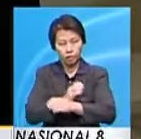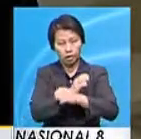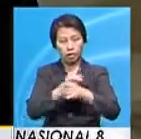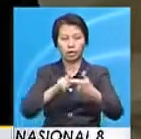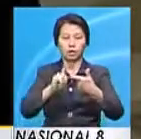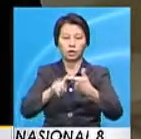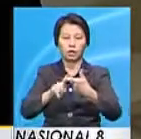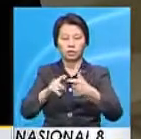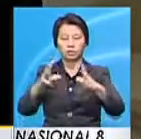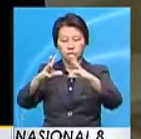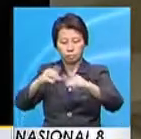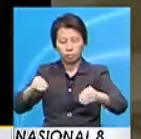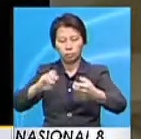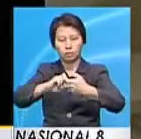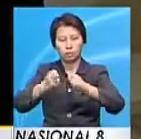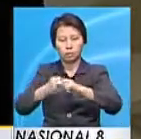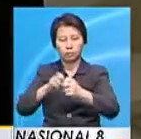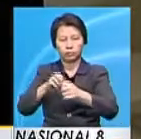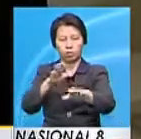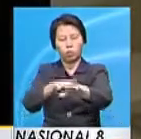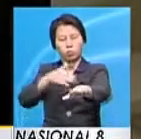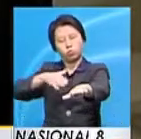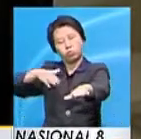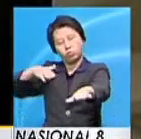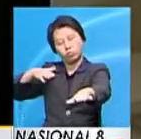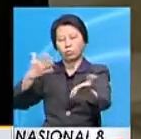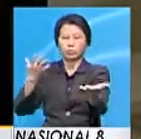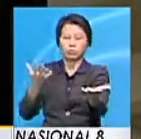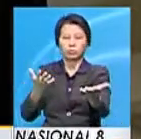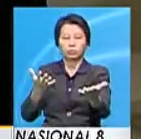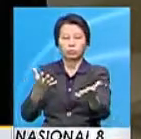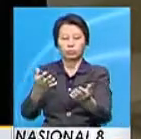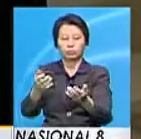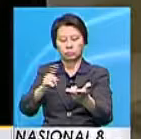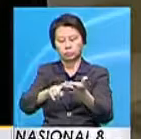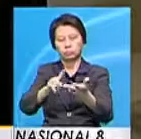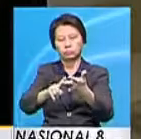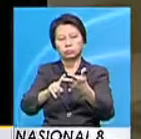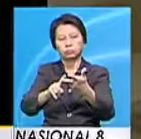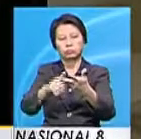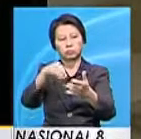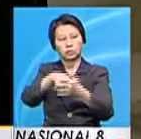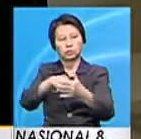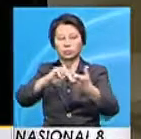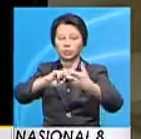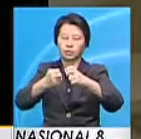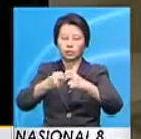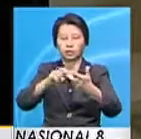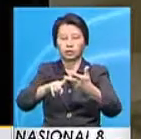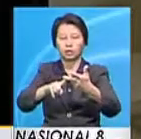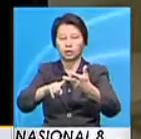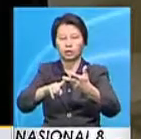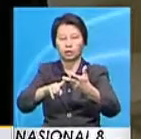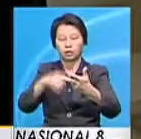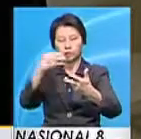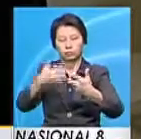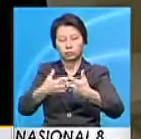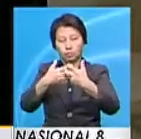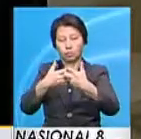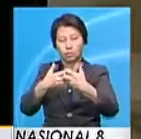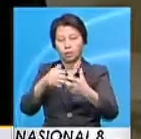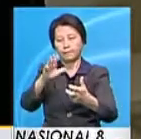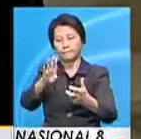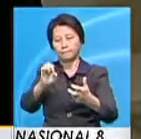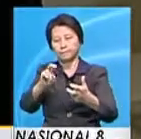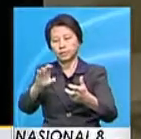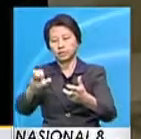soal menangani masalah trafik, dalam soal natural disasters dan